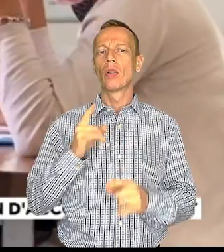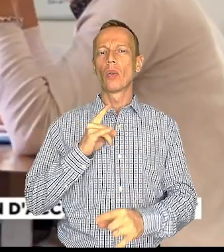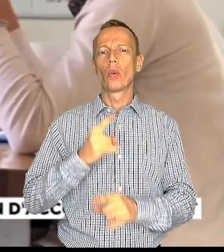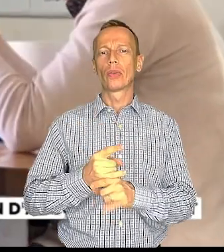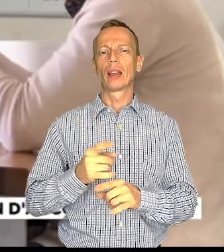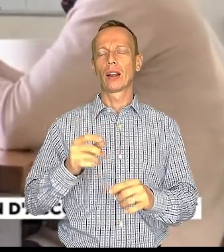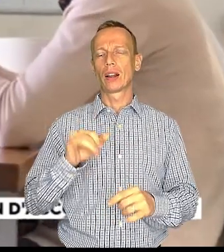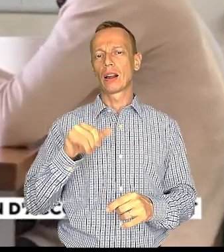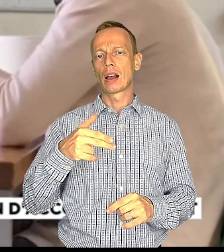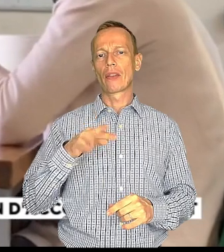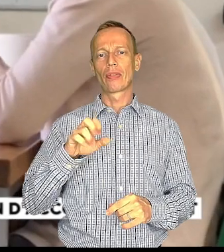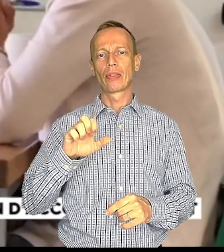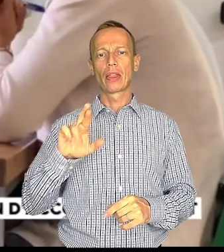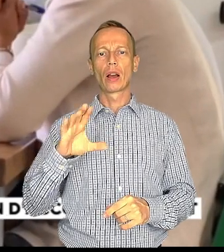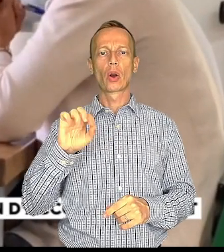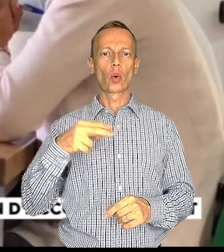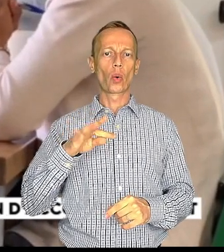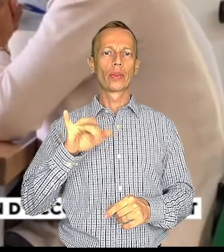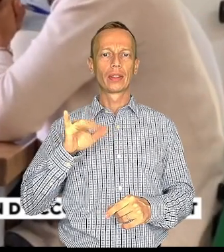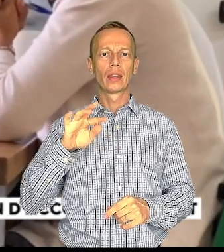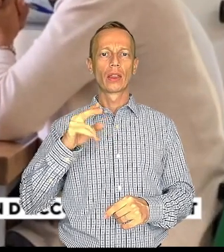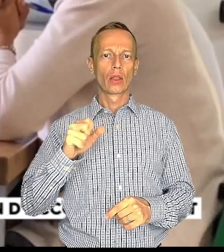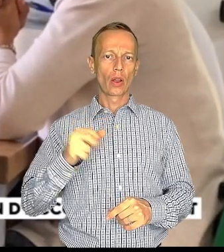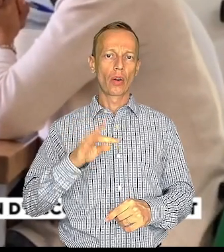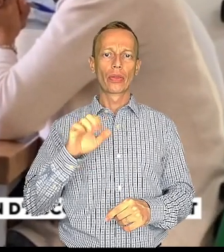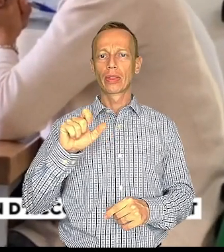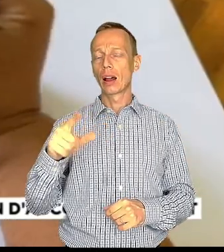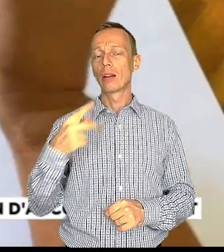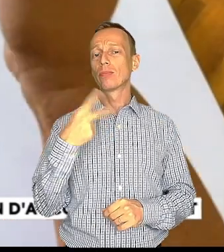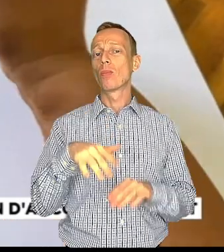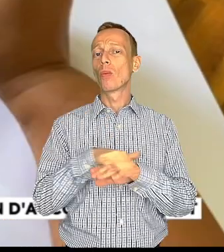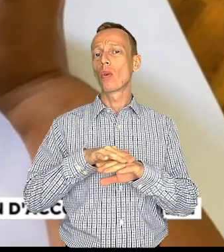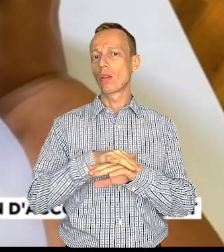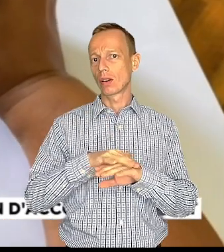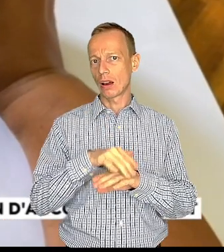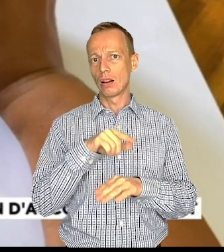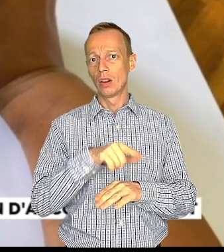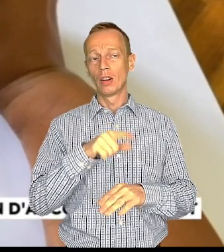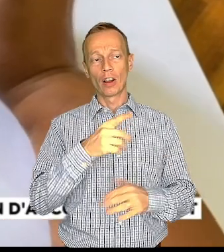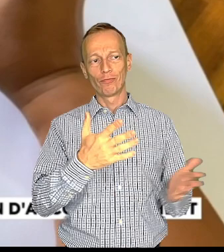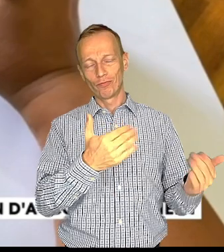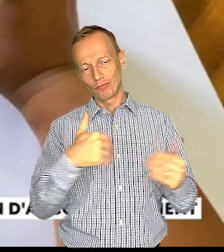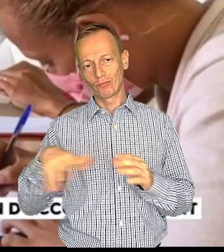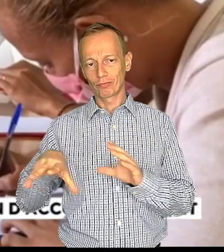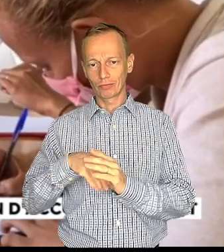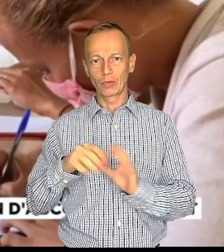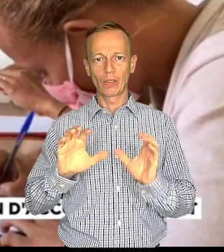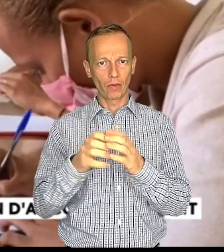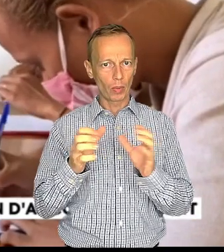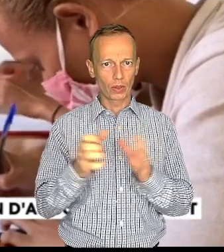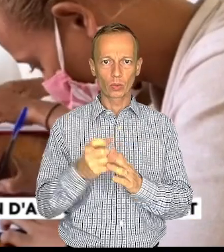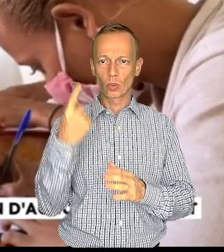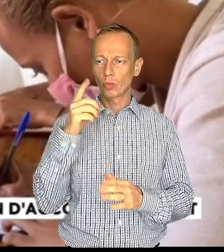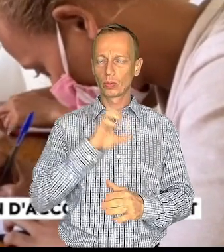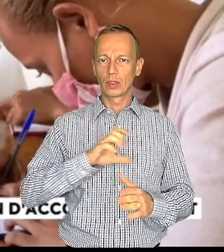de l'hôtel intercontinental de Moréa, 21 personnes suivent une formation, une manière pour elles de rebondir et essayer